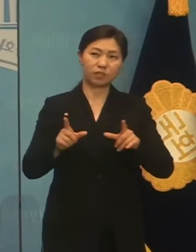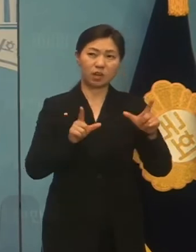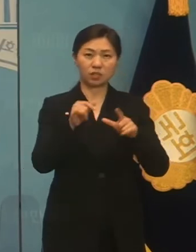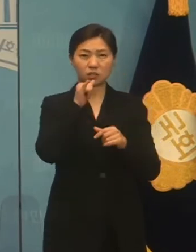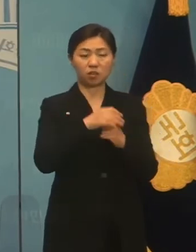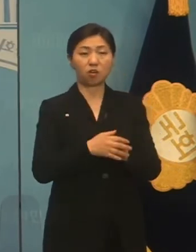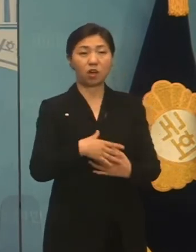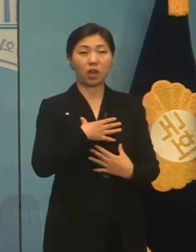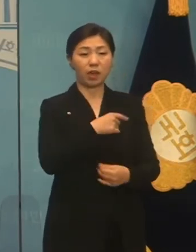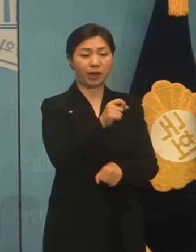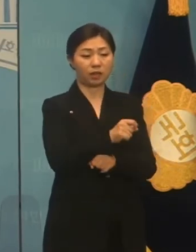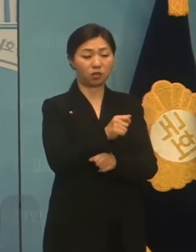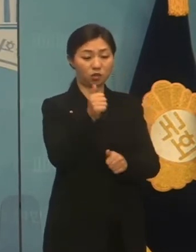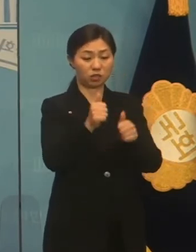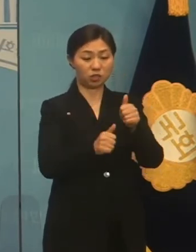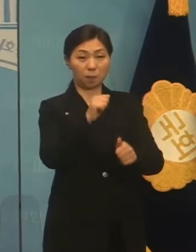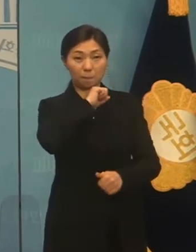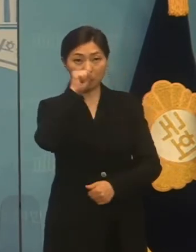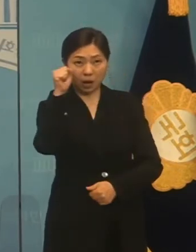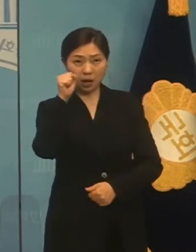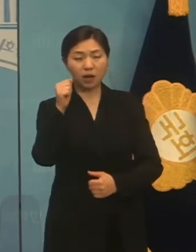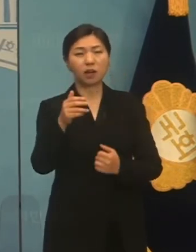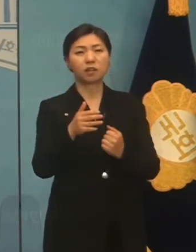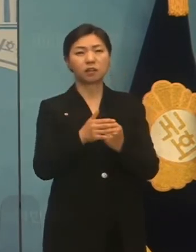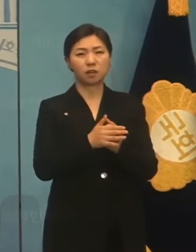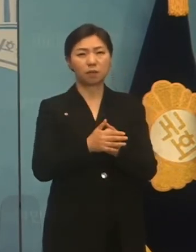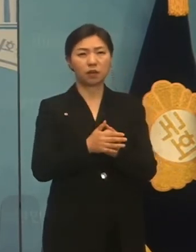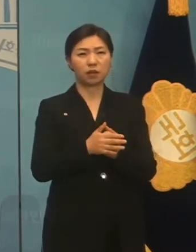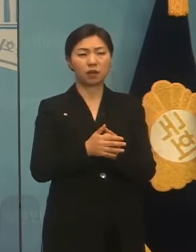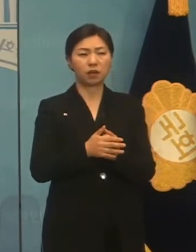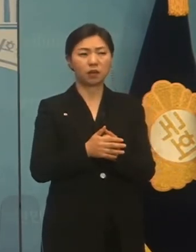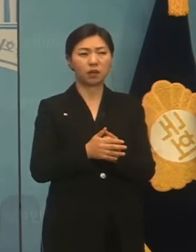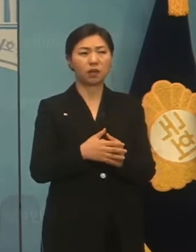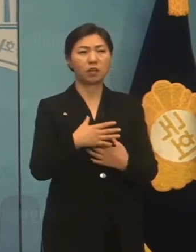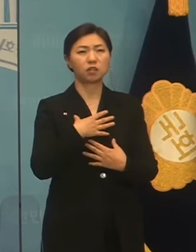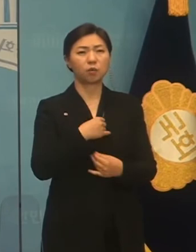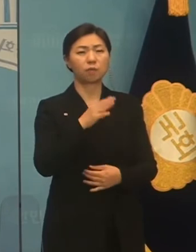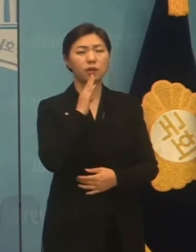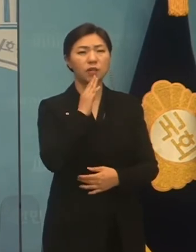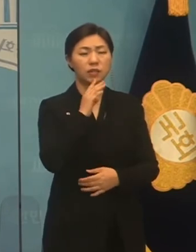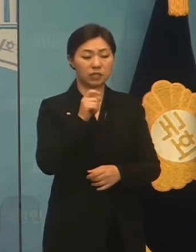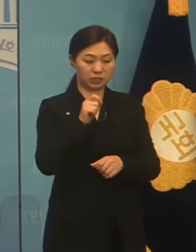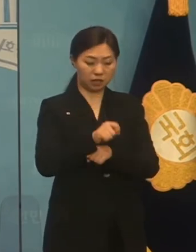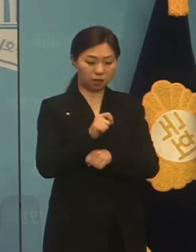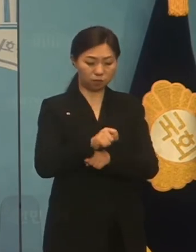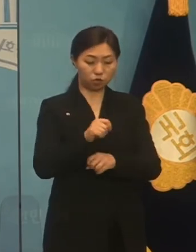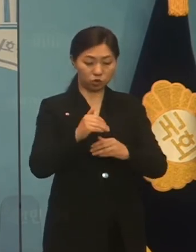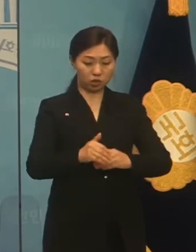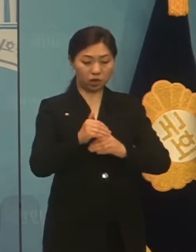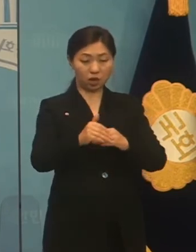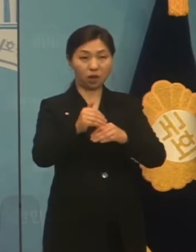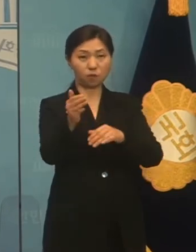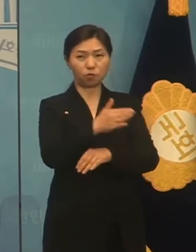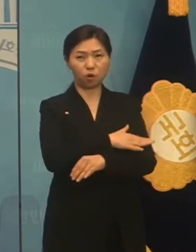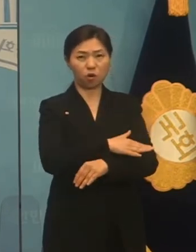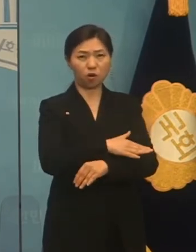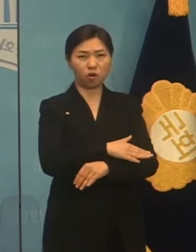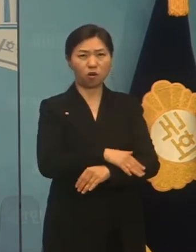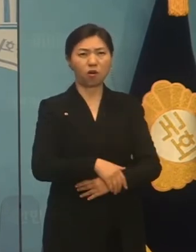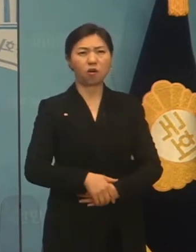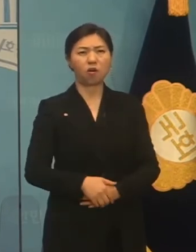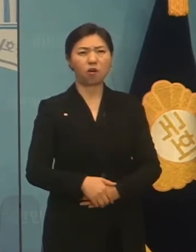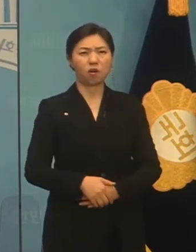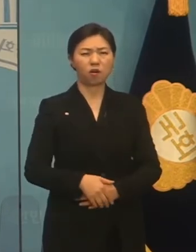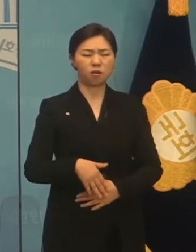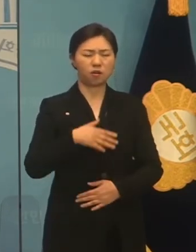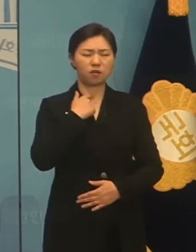행정고시 합격의 국가운영의 노하우를 실무 단계부터 몸속 깊이